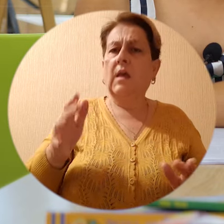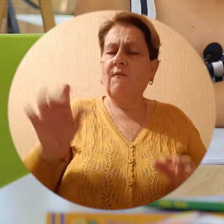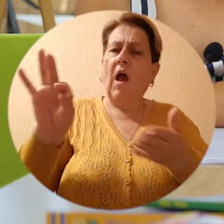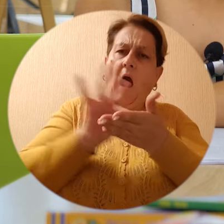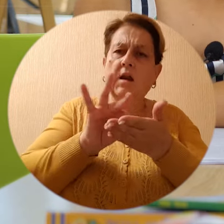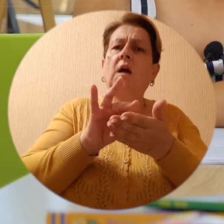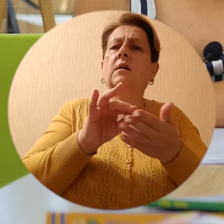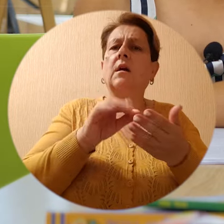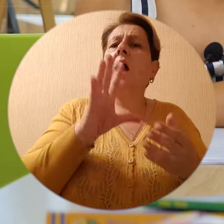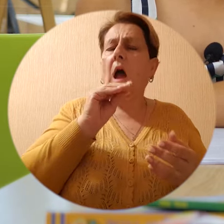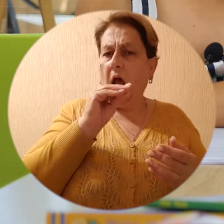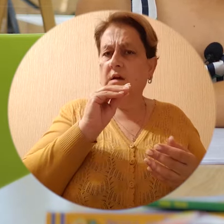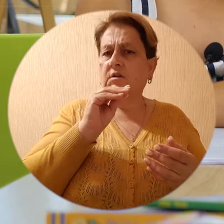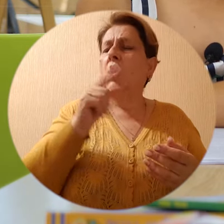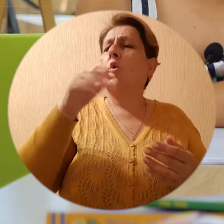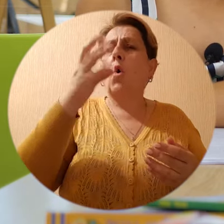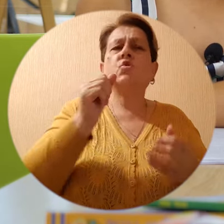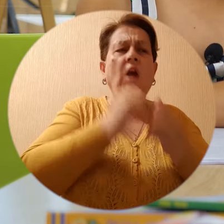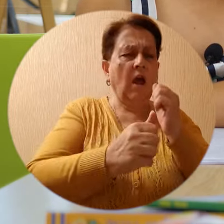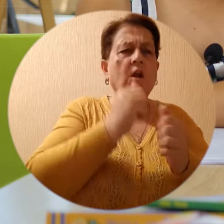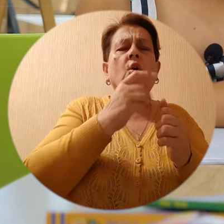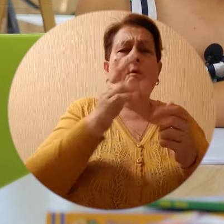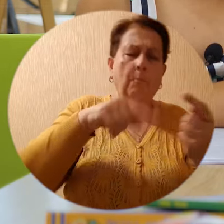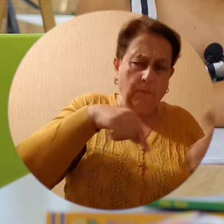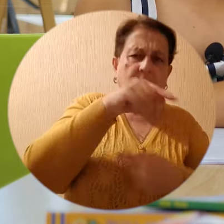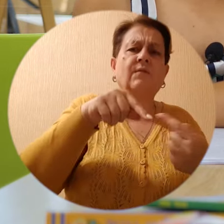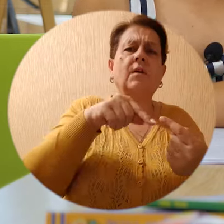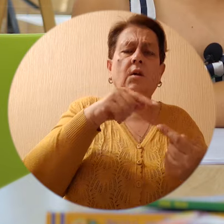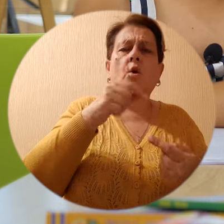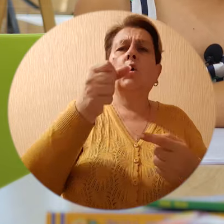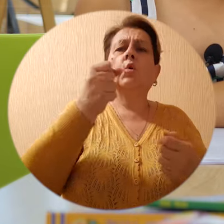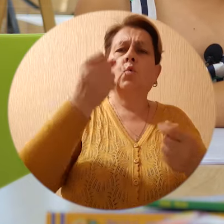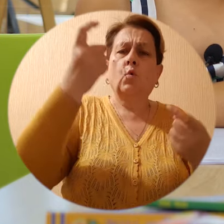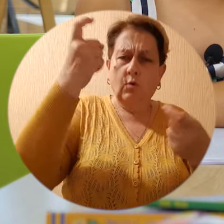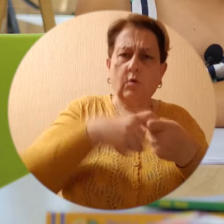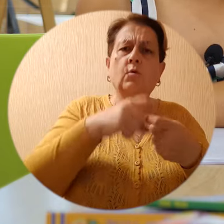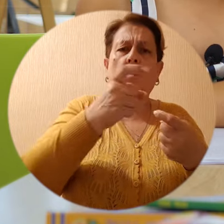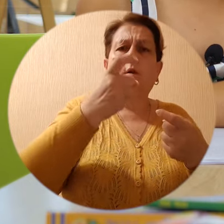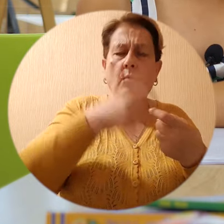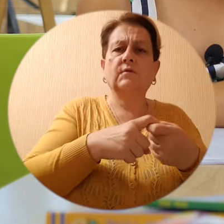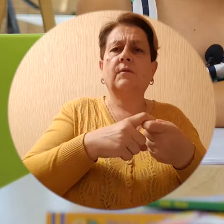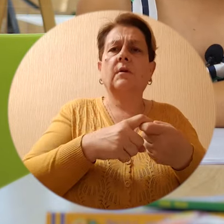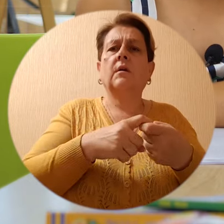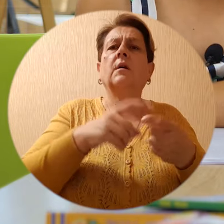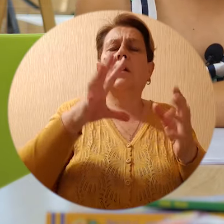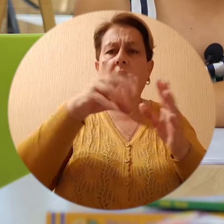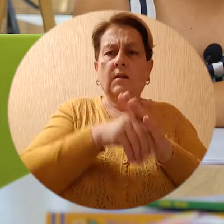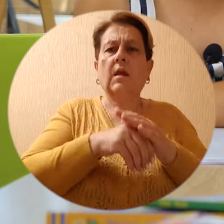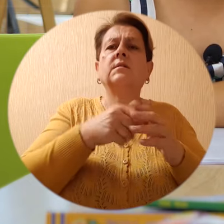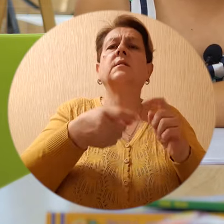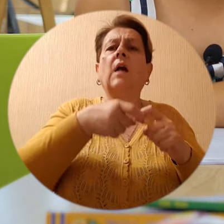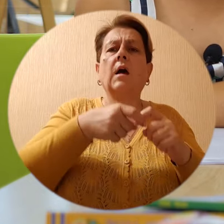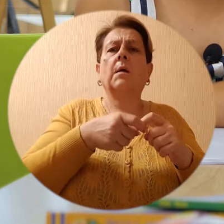մեզ»։ Եվ արագ-արագ շշնջաց. «Գորշ քար, գորշ քար, պտտվիր, Դուր, այ դուր, դու էլ գոցիր,